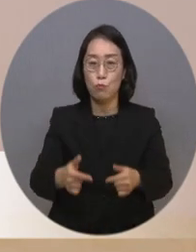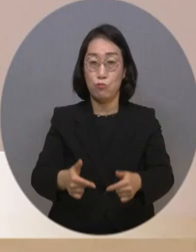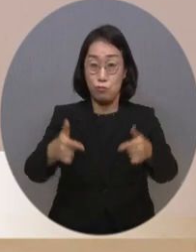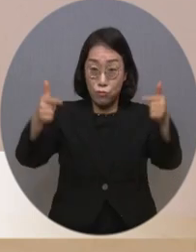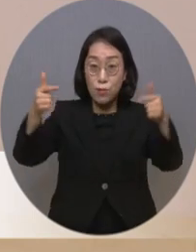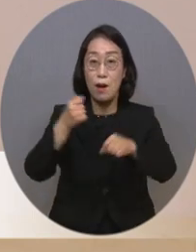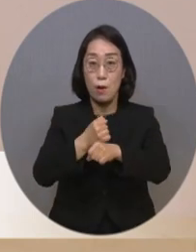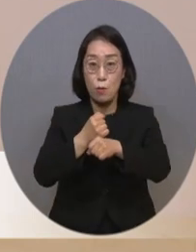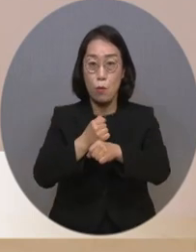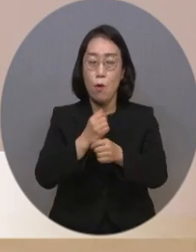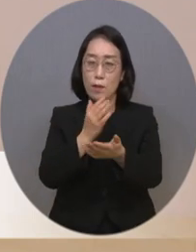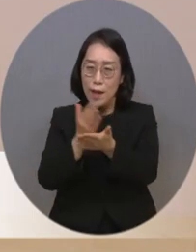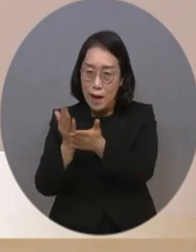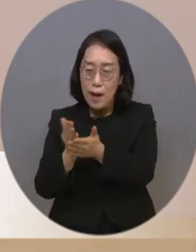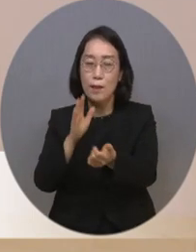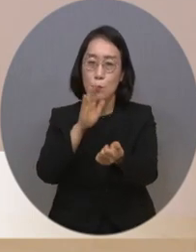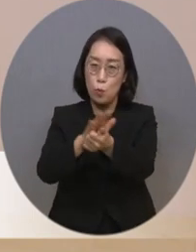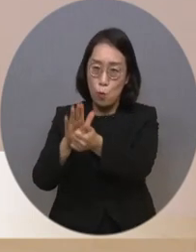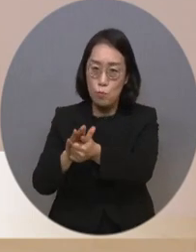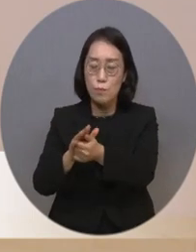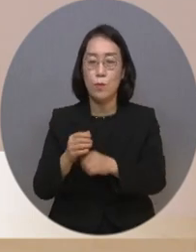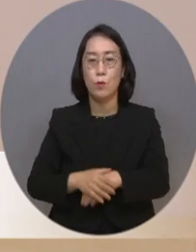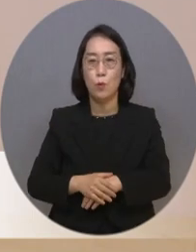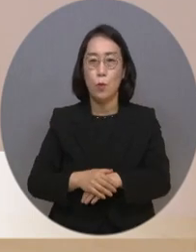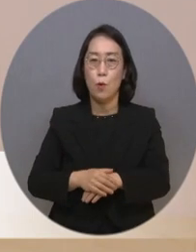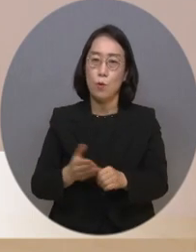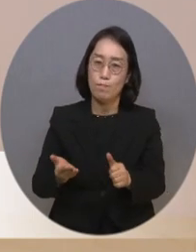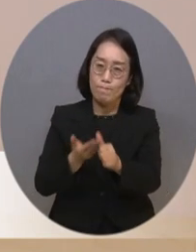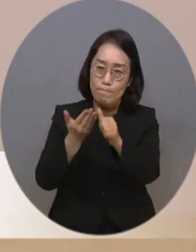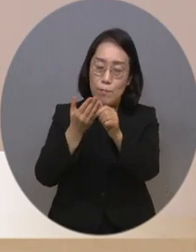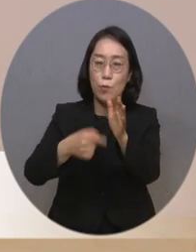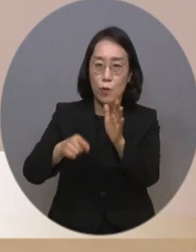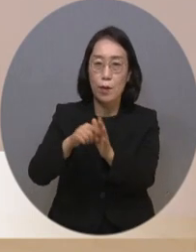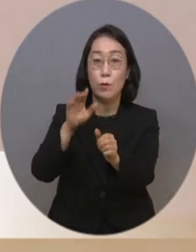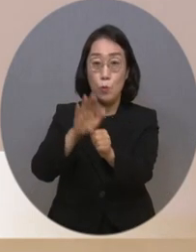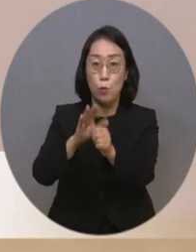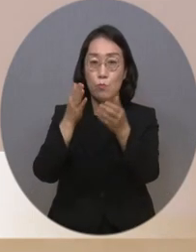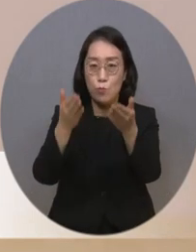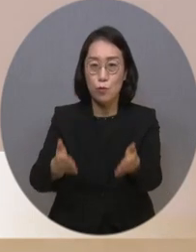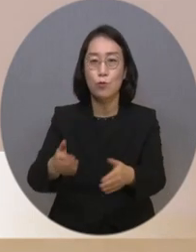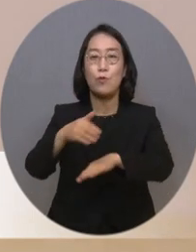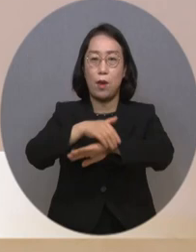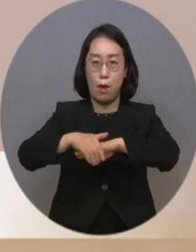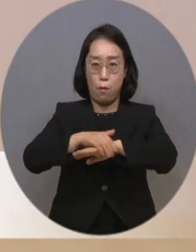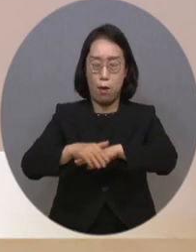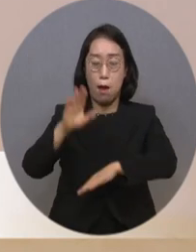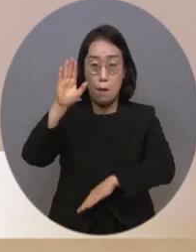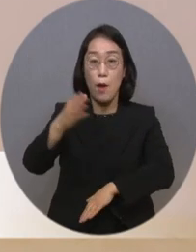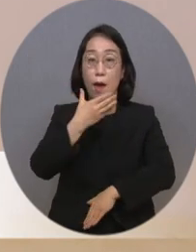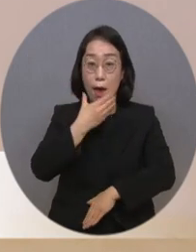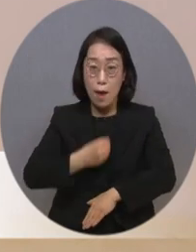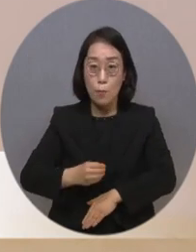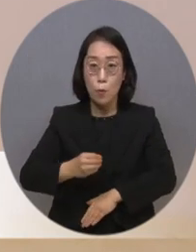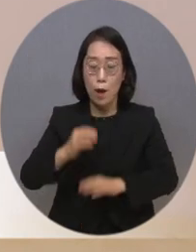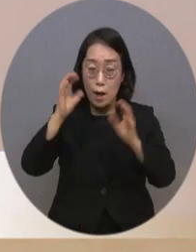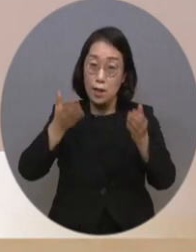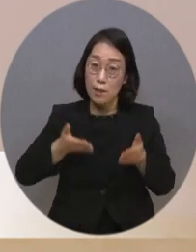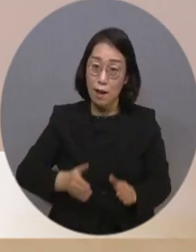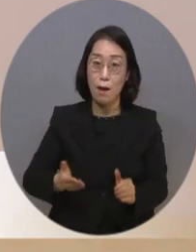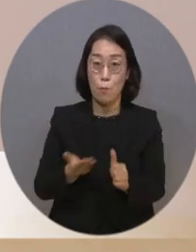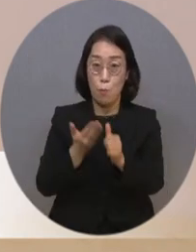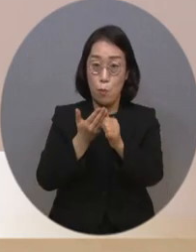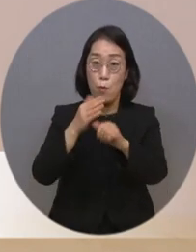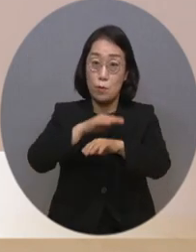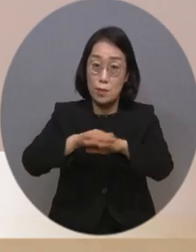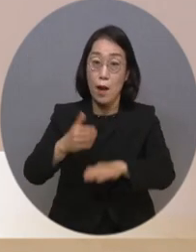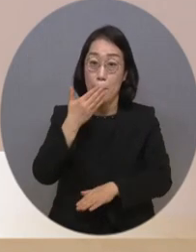확대하고 다양한 출산 장려 시책과 보육 정책을 추진하고 있습니다. 앞으로도 행복한 출산 환경을